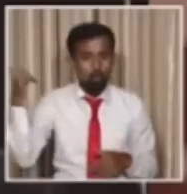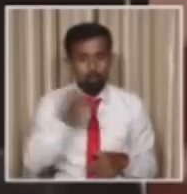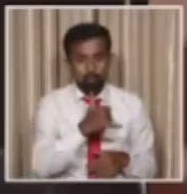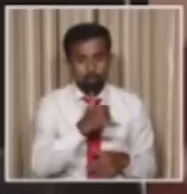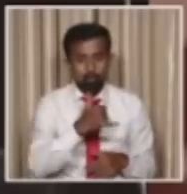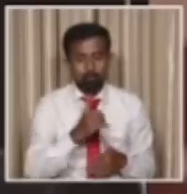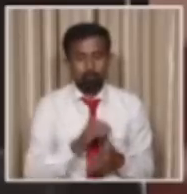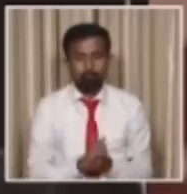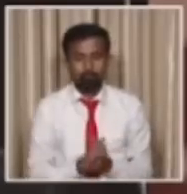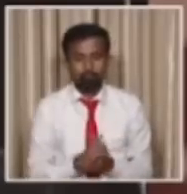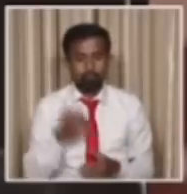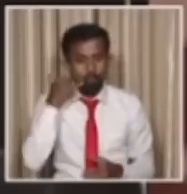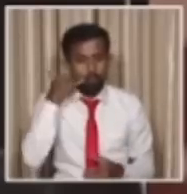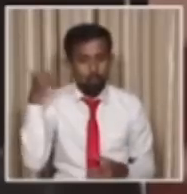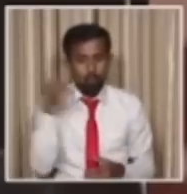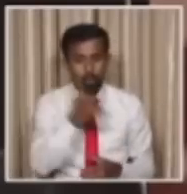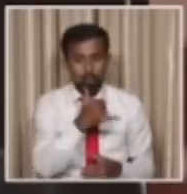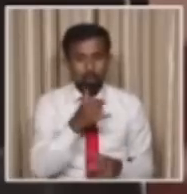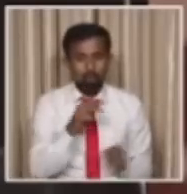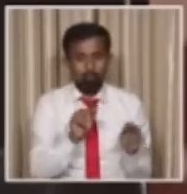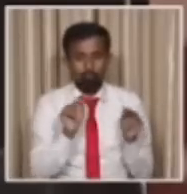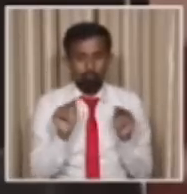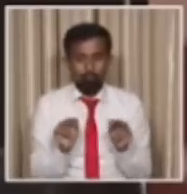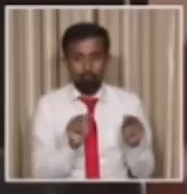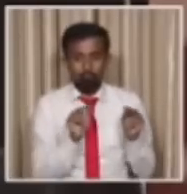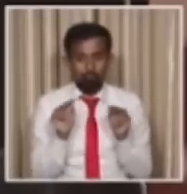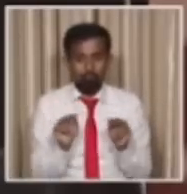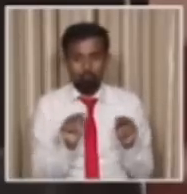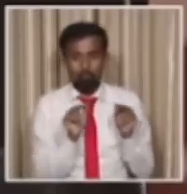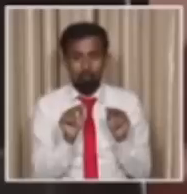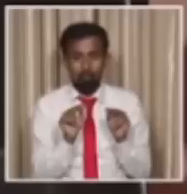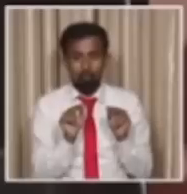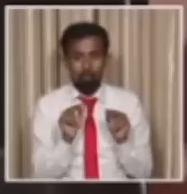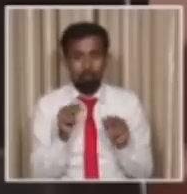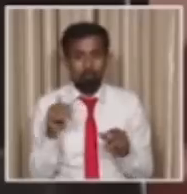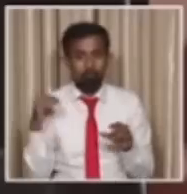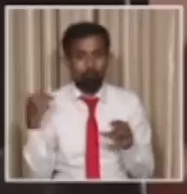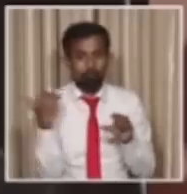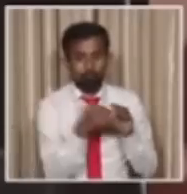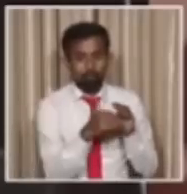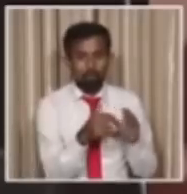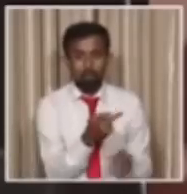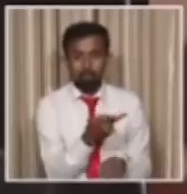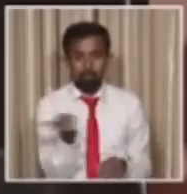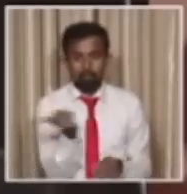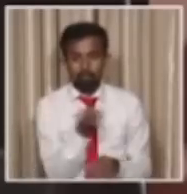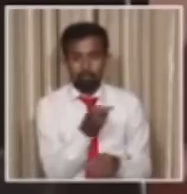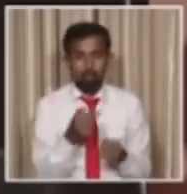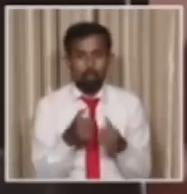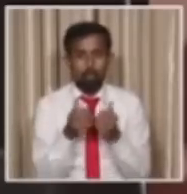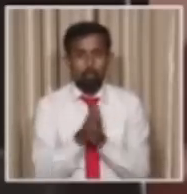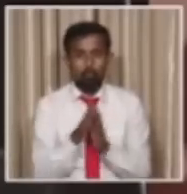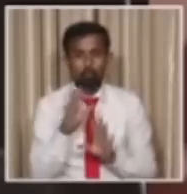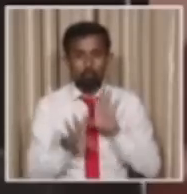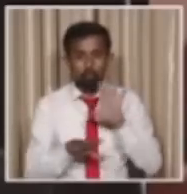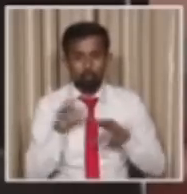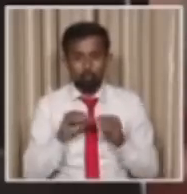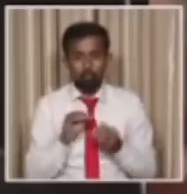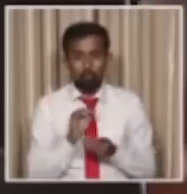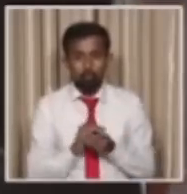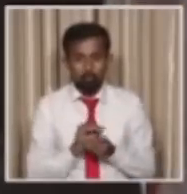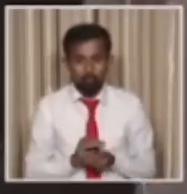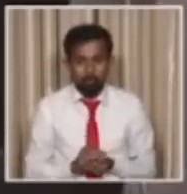තිබුණේ. කෝල්ස් ගිහින් තිබුණා වොයිස් රෙකෝඩින්ග්ස් ඇරලා තිබුණා දෙන්න අතරේ. ඒ සියලු දත්ත අපි ළඟ තියෙනවා.